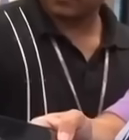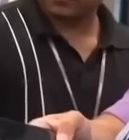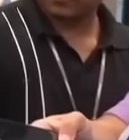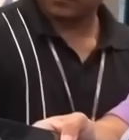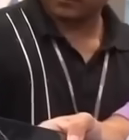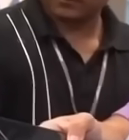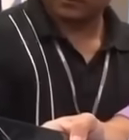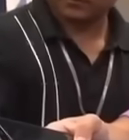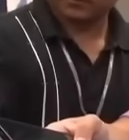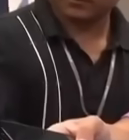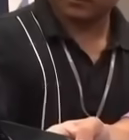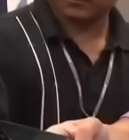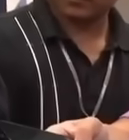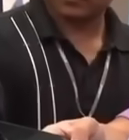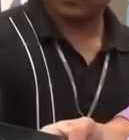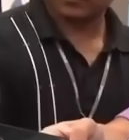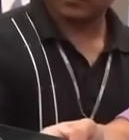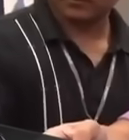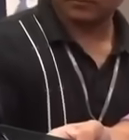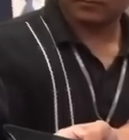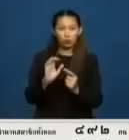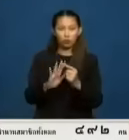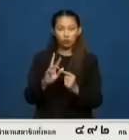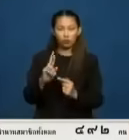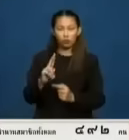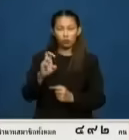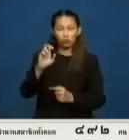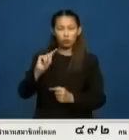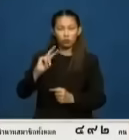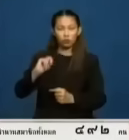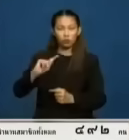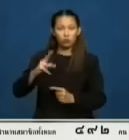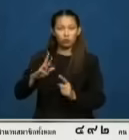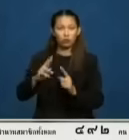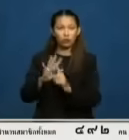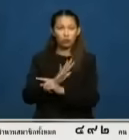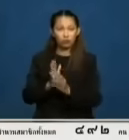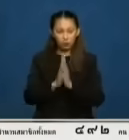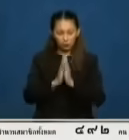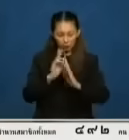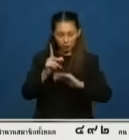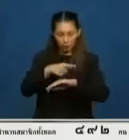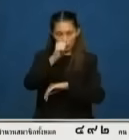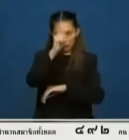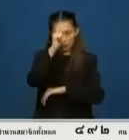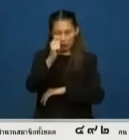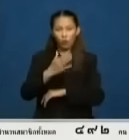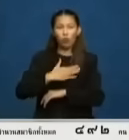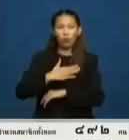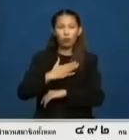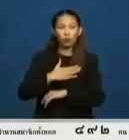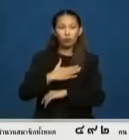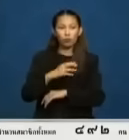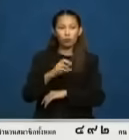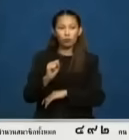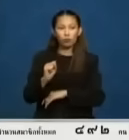ผลการศึกษาเ่อเรื่องแนวทางการออกกฎหมายนทศกรเสนอเข้าสภาไปแล้วอภิปรายกัน